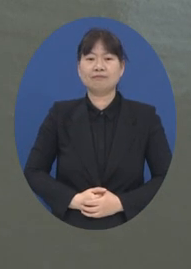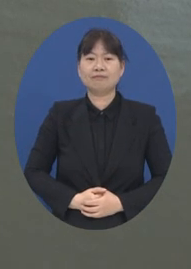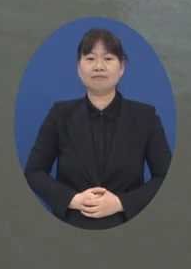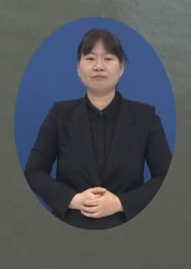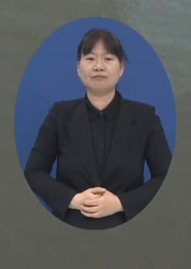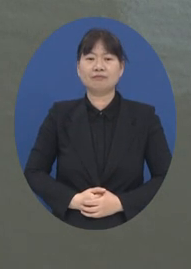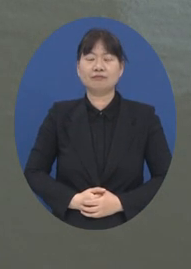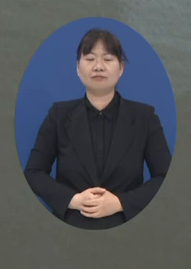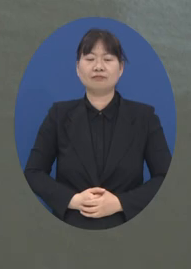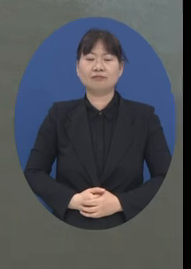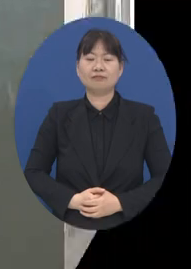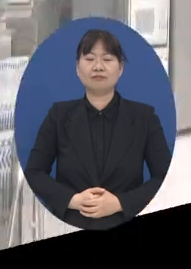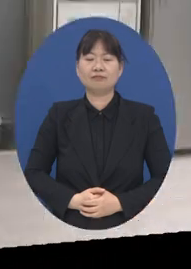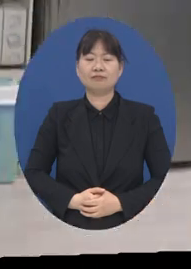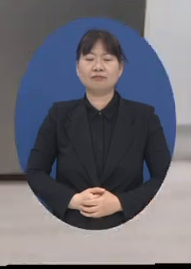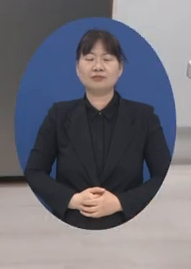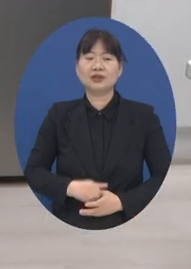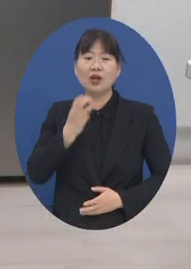경우도 생깁니다